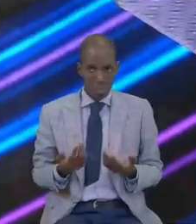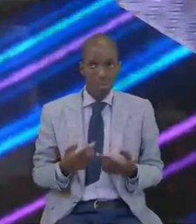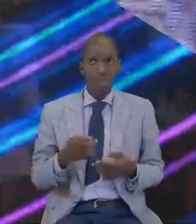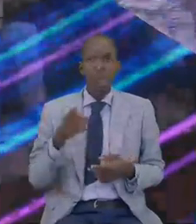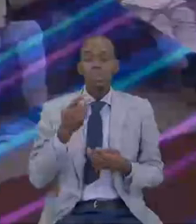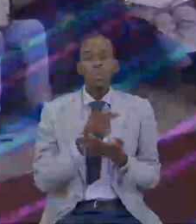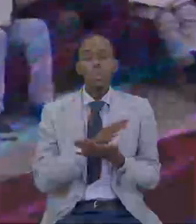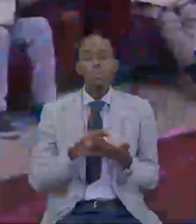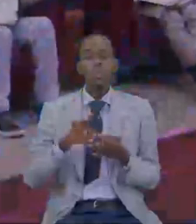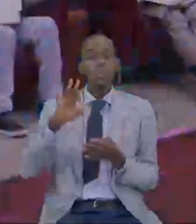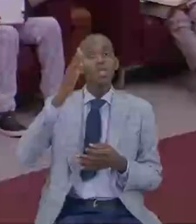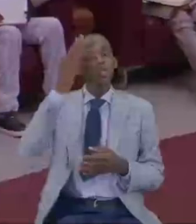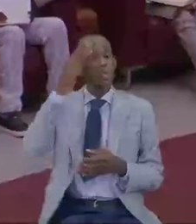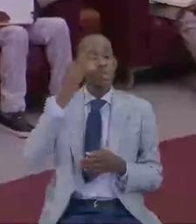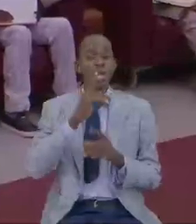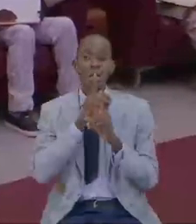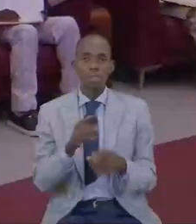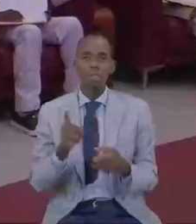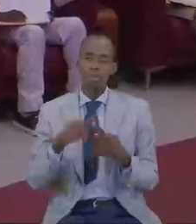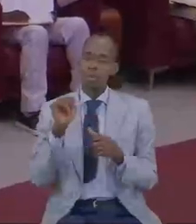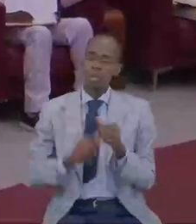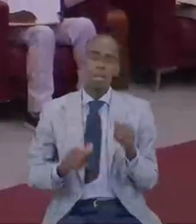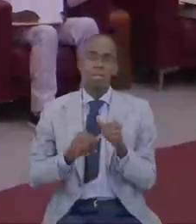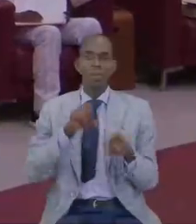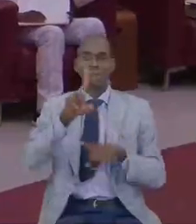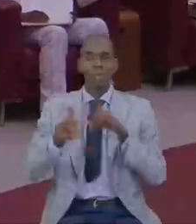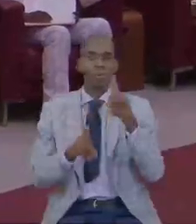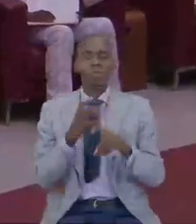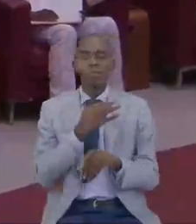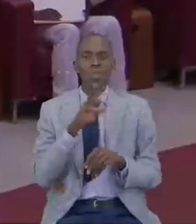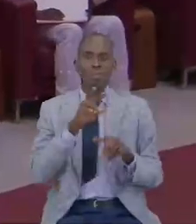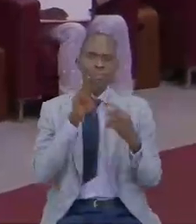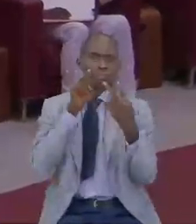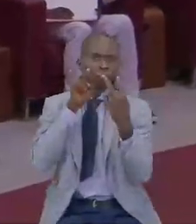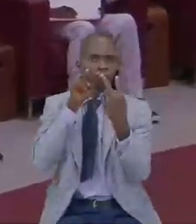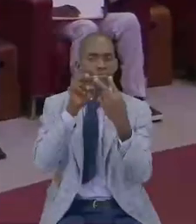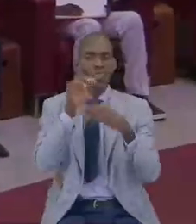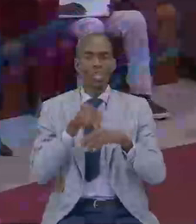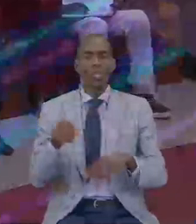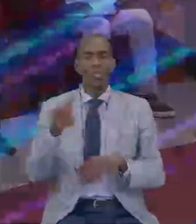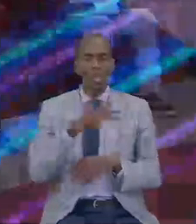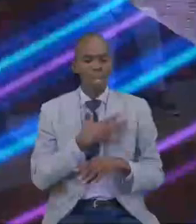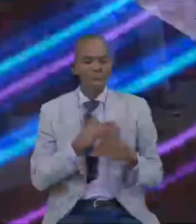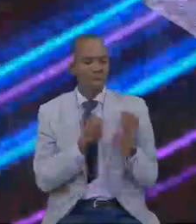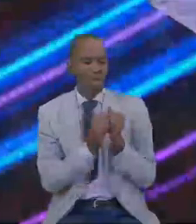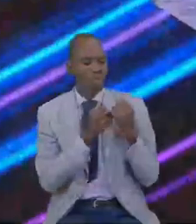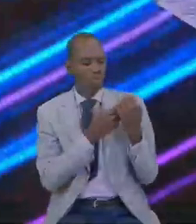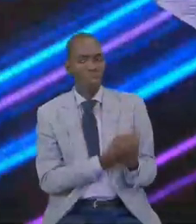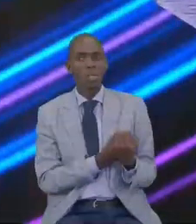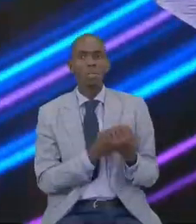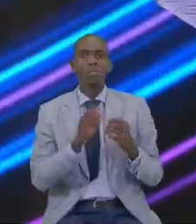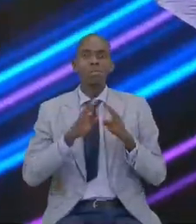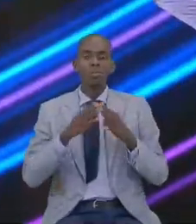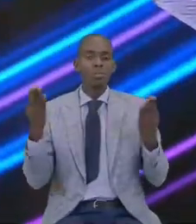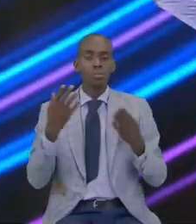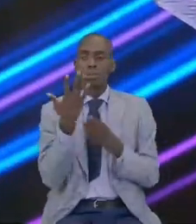toi connaît la réponse. Alors, tu les regarderas avec confiance. Ouvre ta bouche grandement